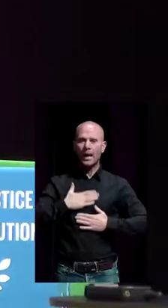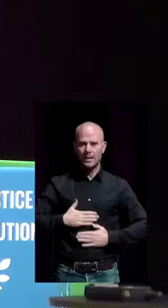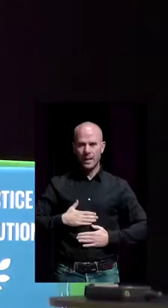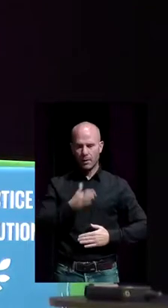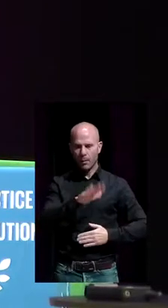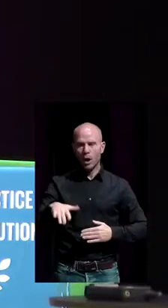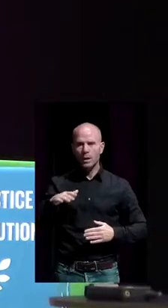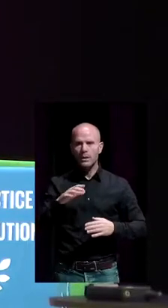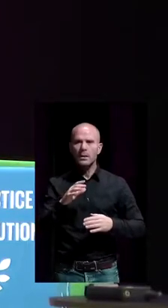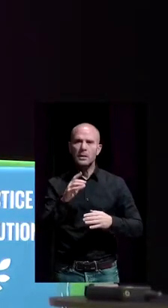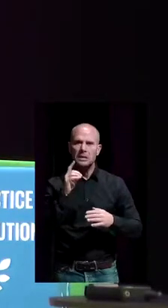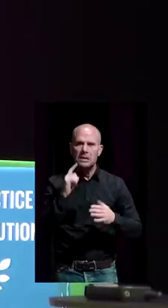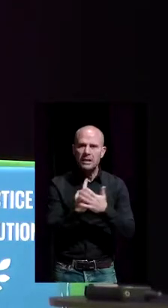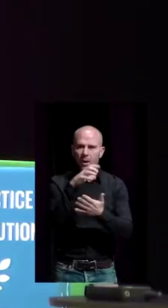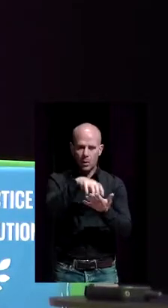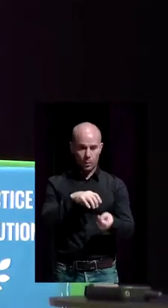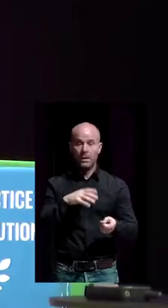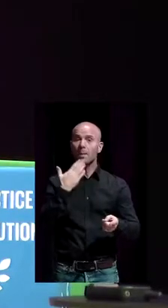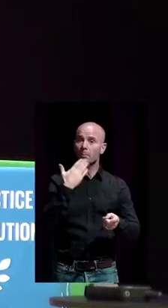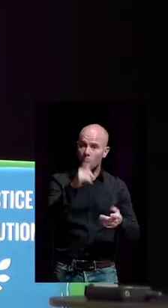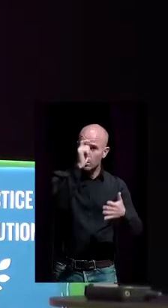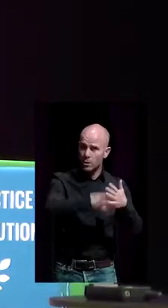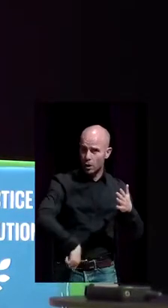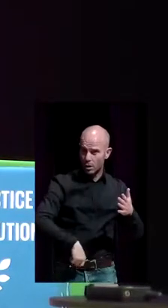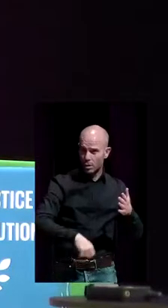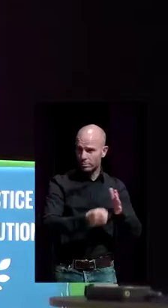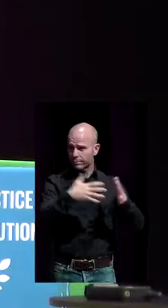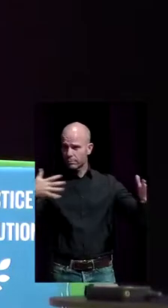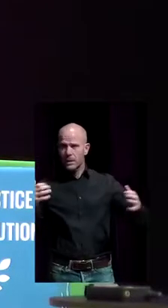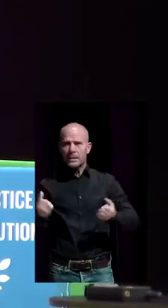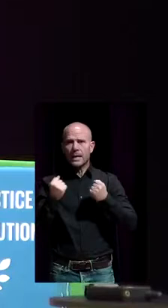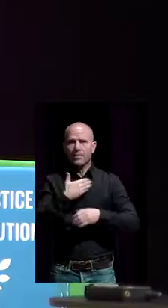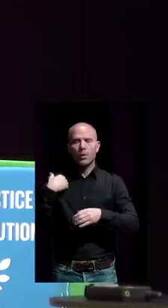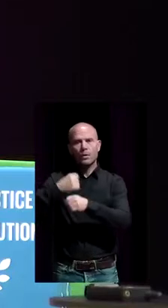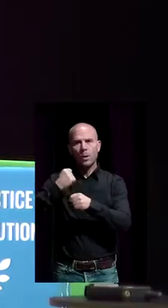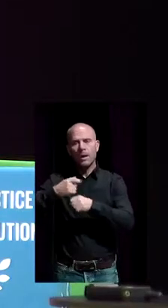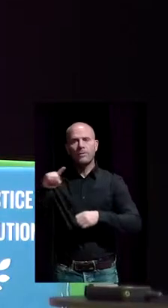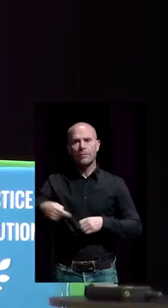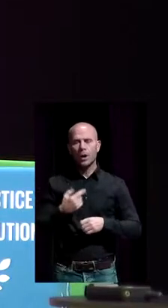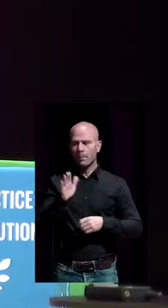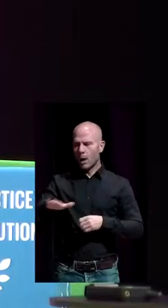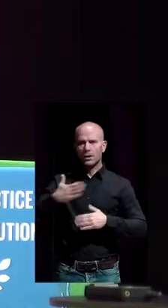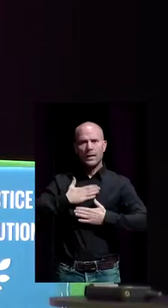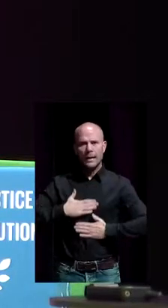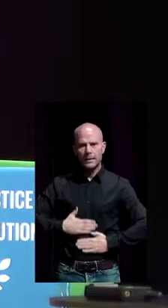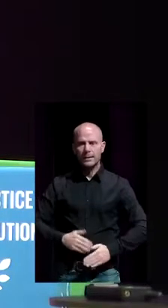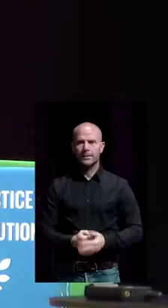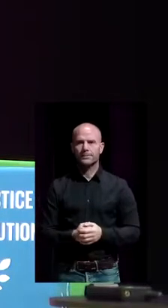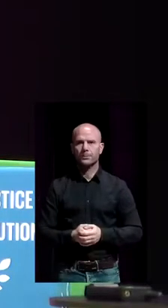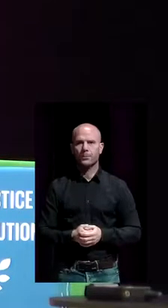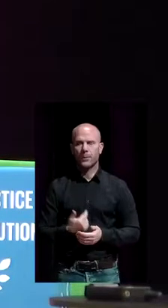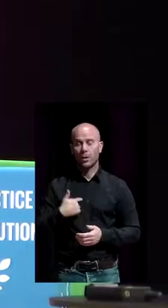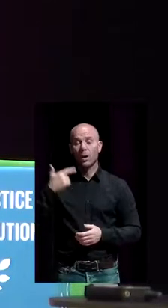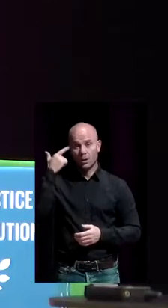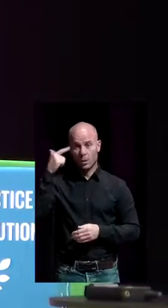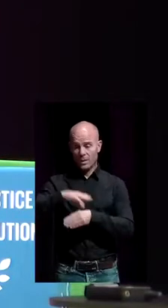Den utfrågningen gav oss en bra startpunkt för att stärka vårt arbete för barns hälsa. Jag tror